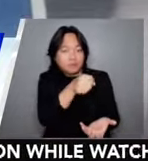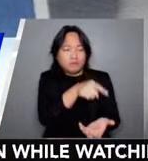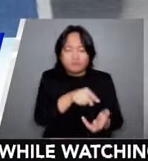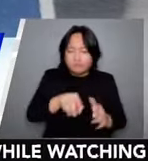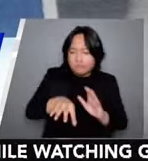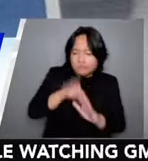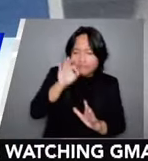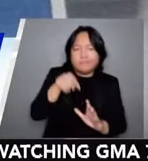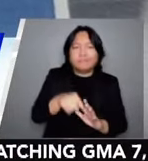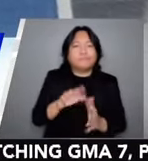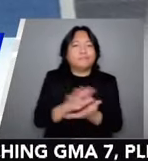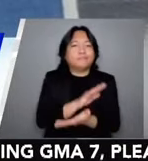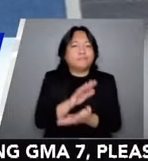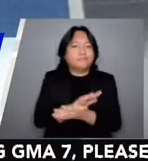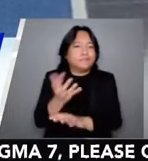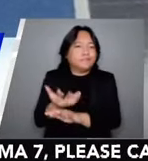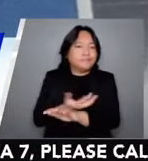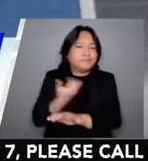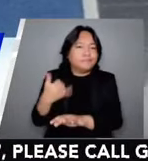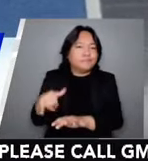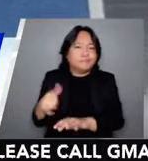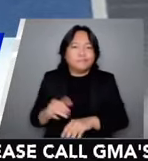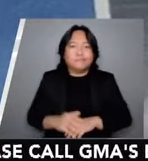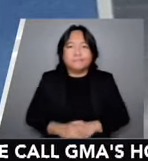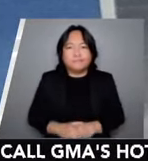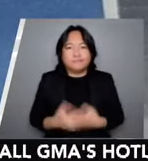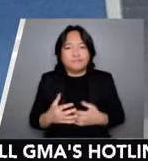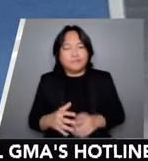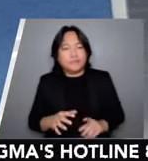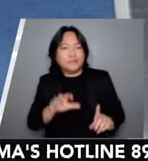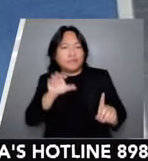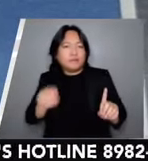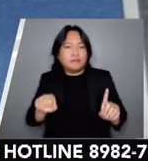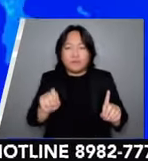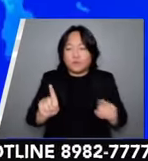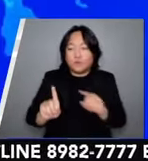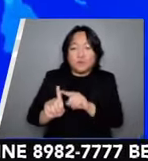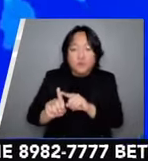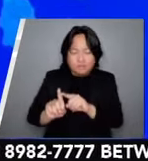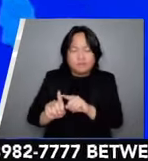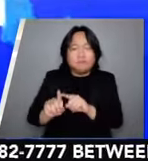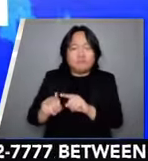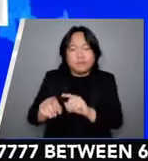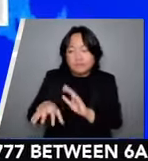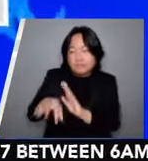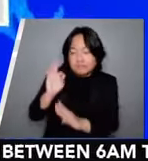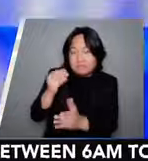operations, naaresto ang isa sa mga suspect pero hindi na nabawi ang mga tinangay na pera at alahas.